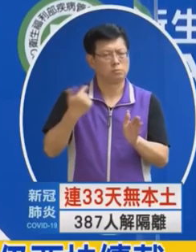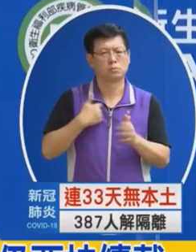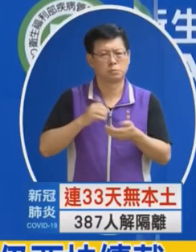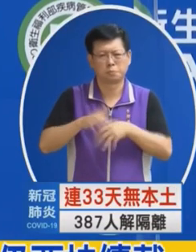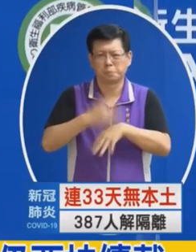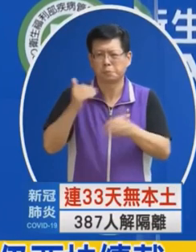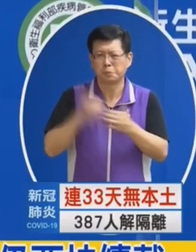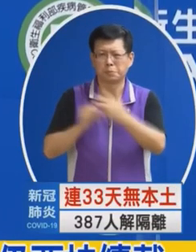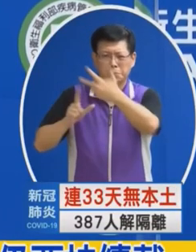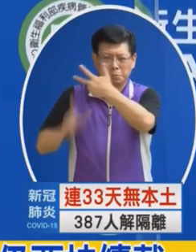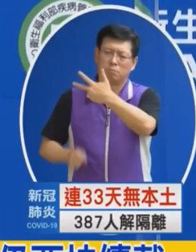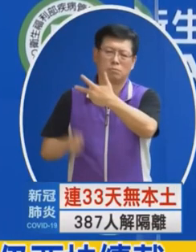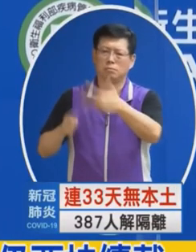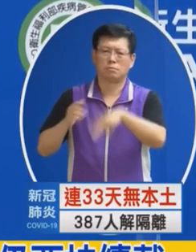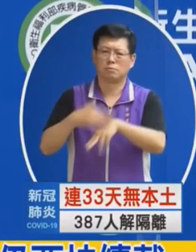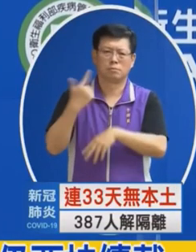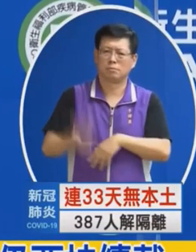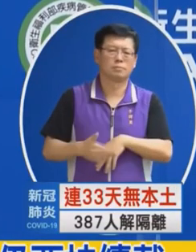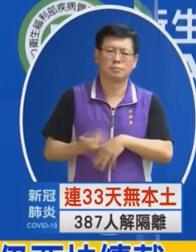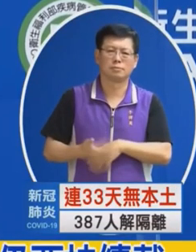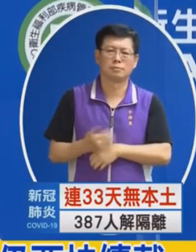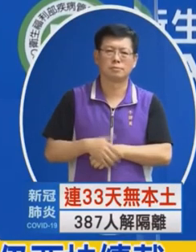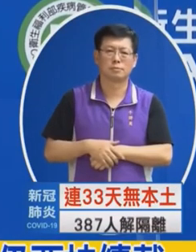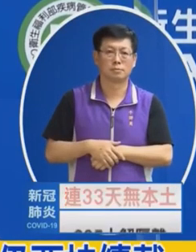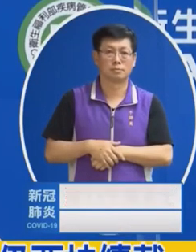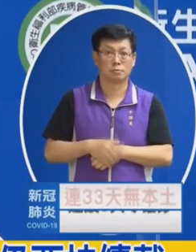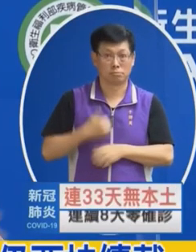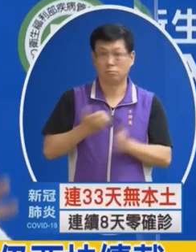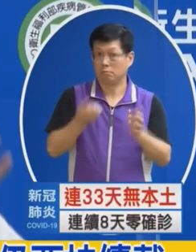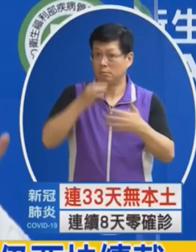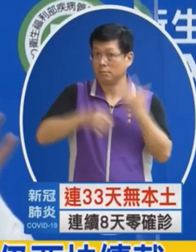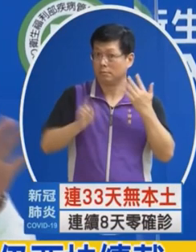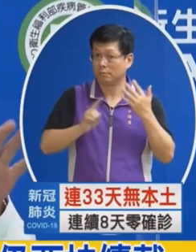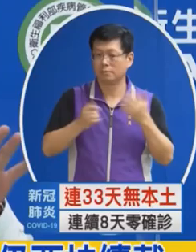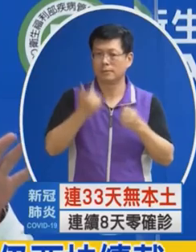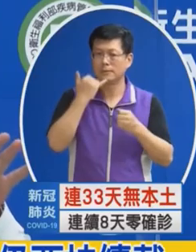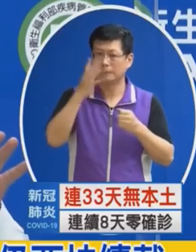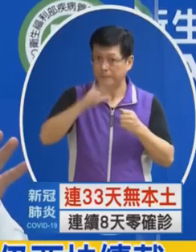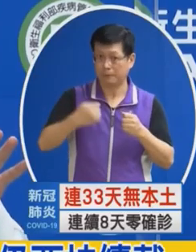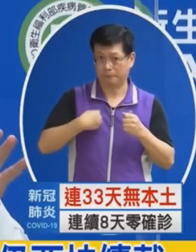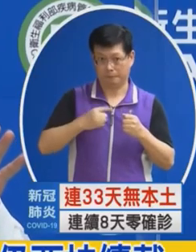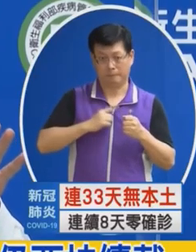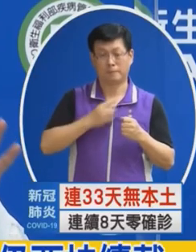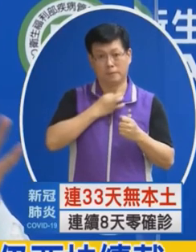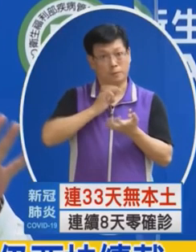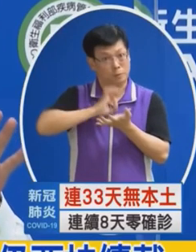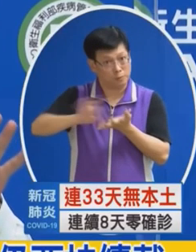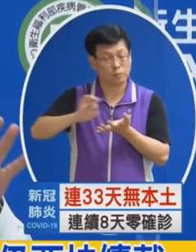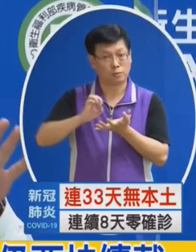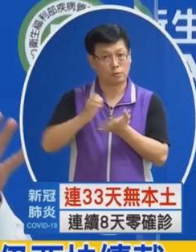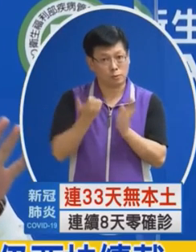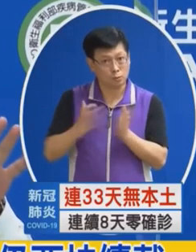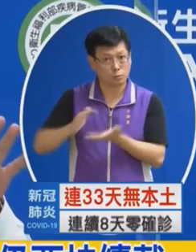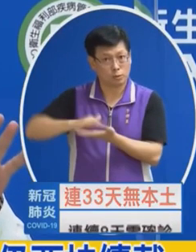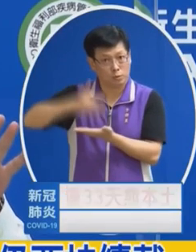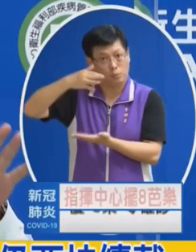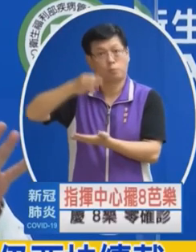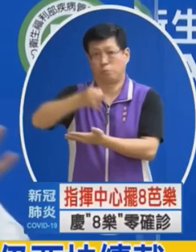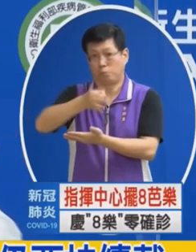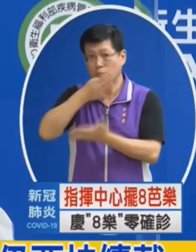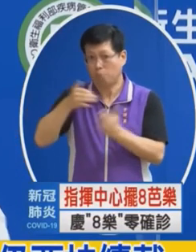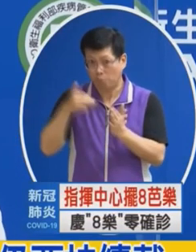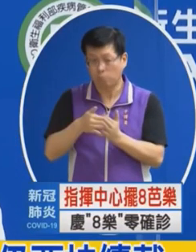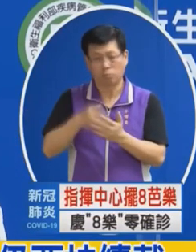点，绝对不会到七月那么晚。我现在讲我们的前提就是说我们把那个战备量都确实把握住